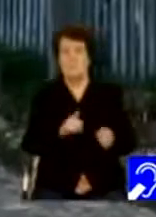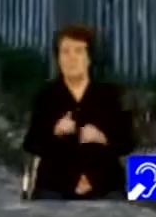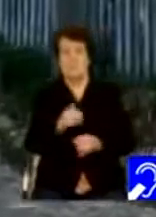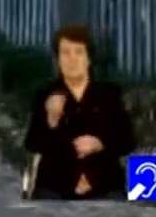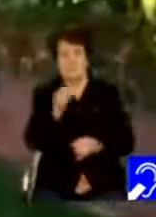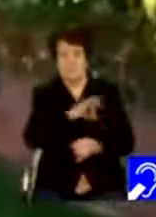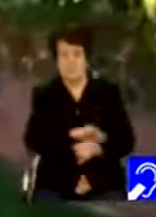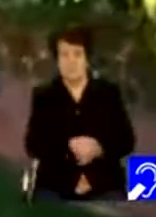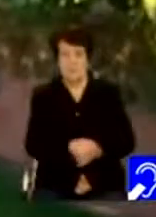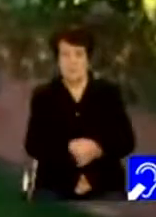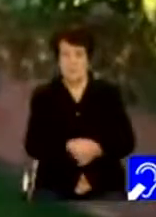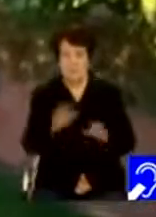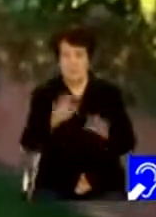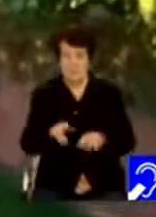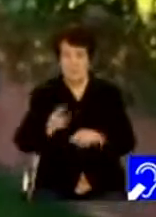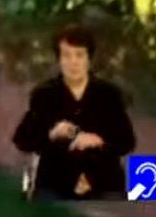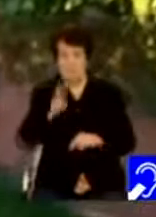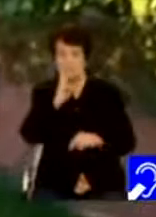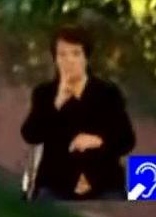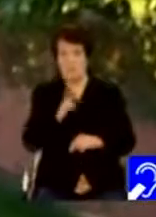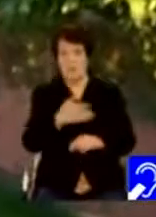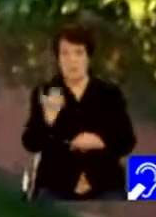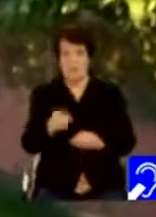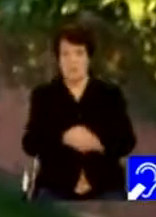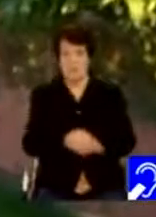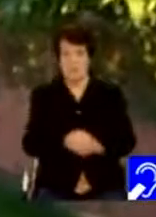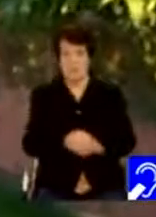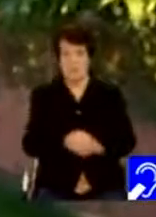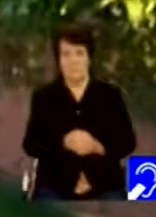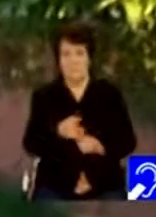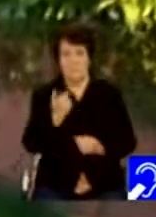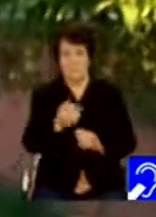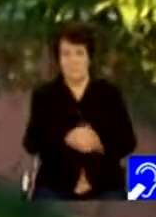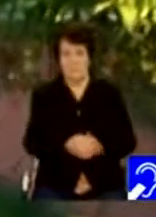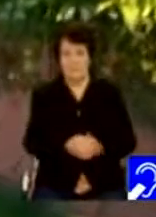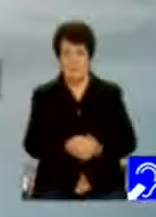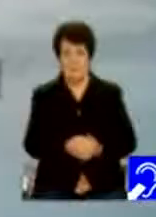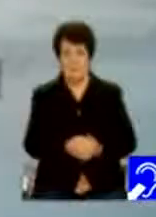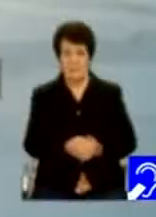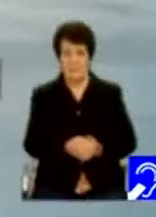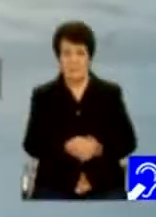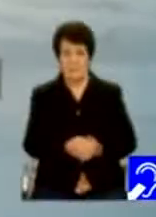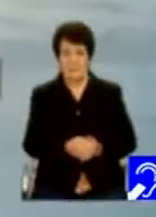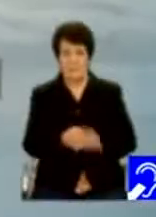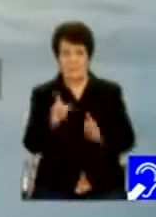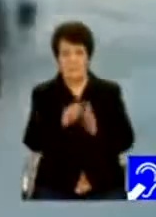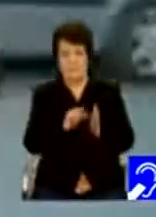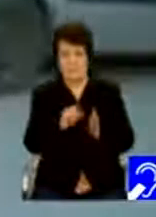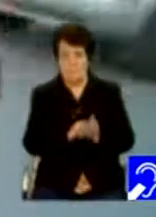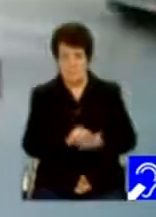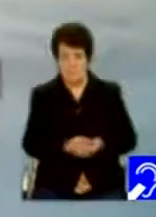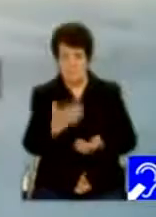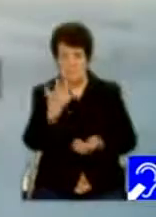folosite în alte alegeri. Locuri de muncă avem, salarii nu avem. Așa e problema. Salarii tot în salarii numai. Le dau pensie mie și